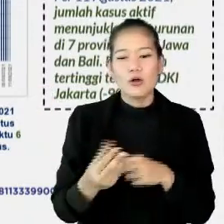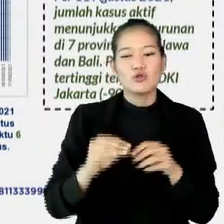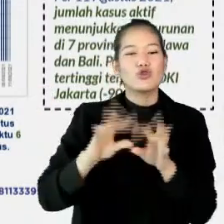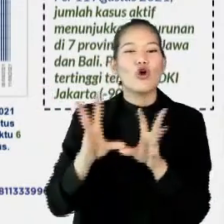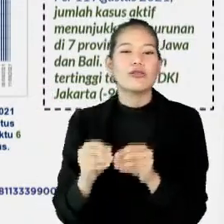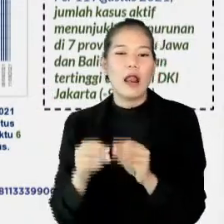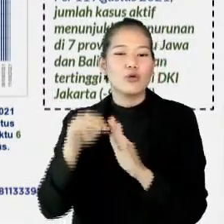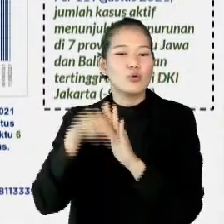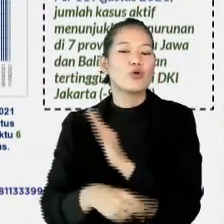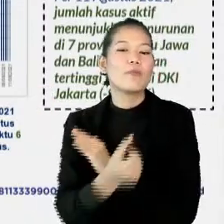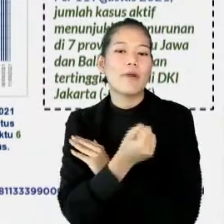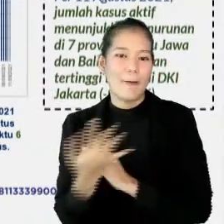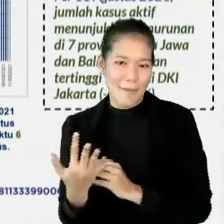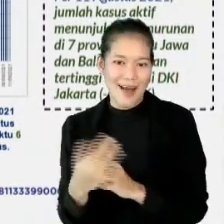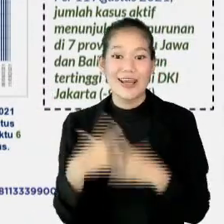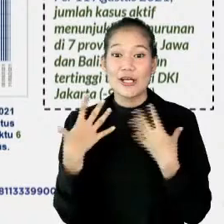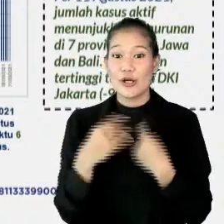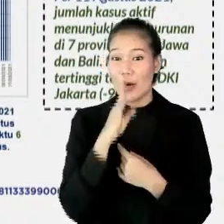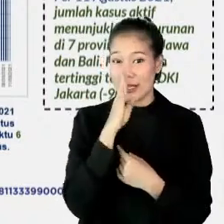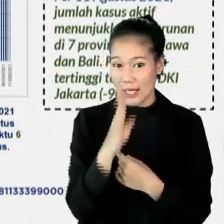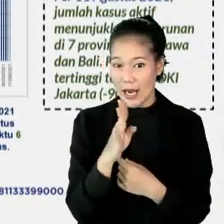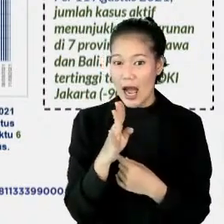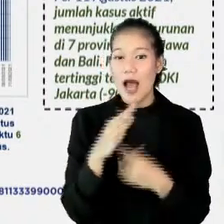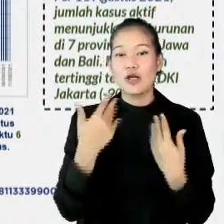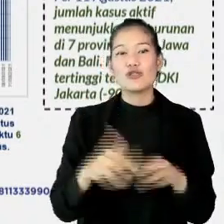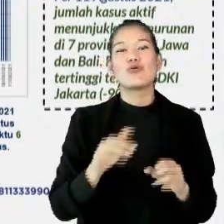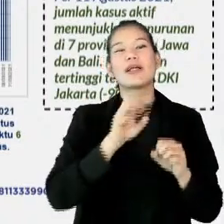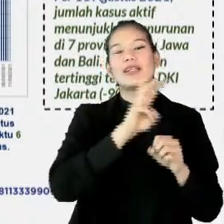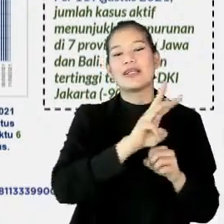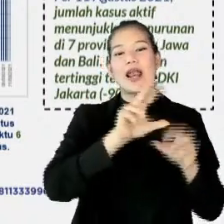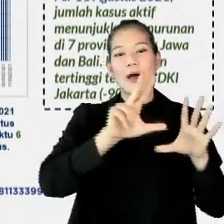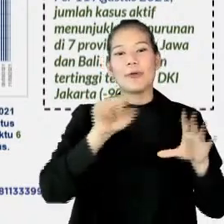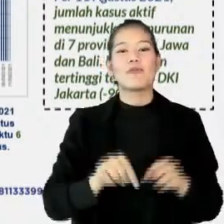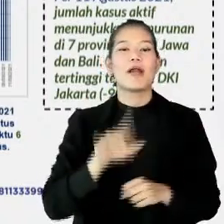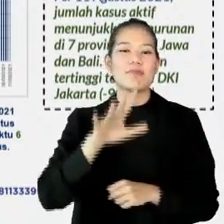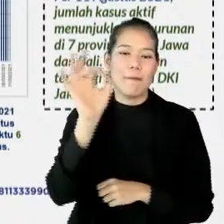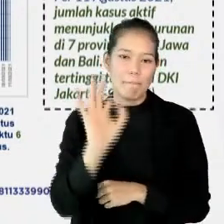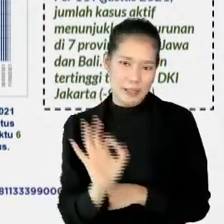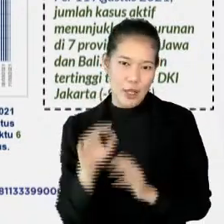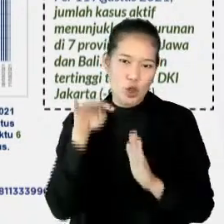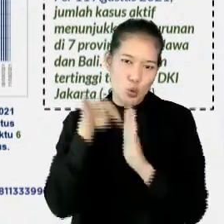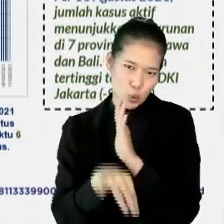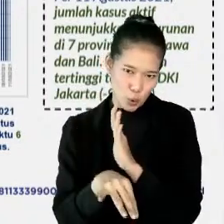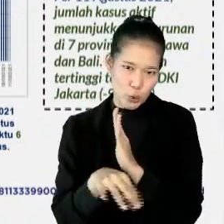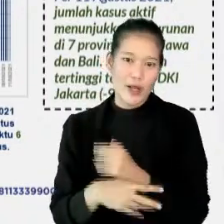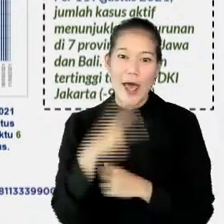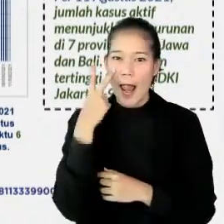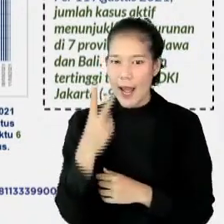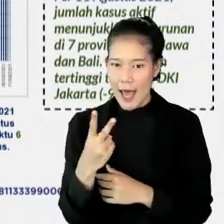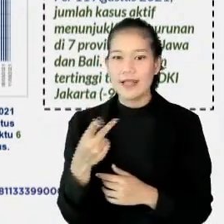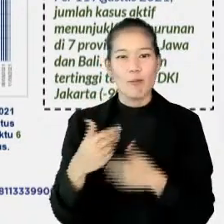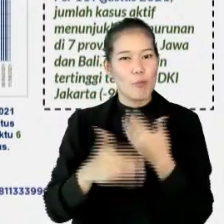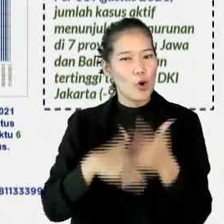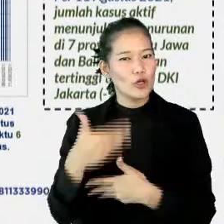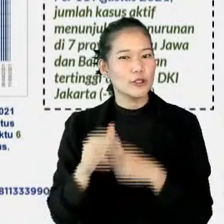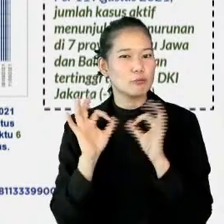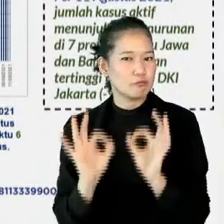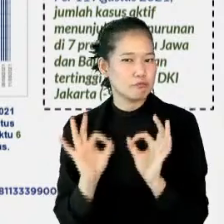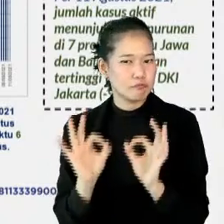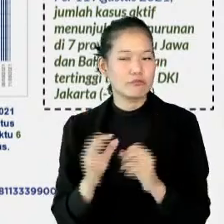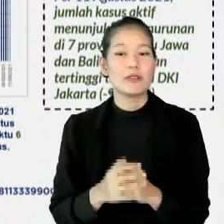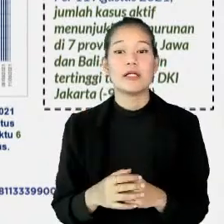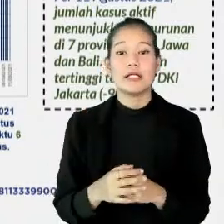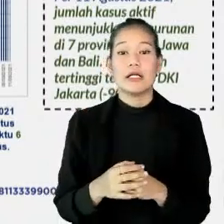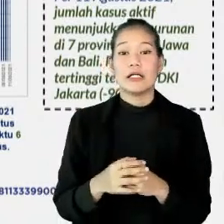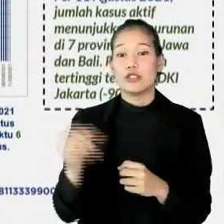Nah, itu akan kita lihat. Di Jawa Tengah penurunan sudah mencapai 38,5%. Jadi ini juga kita lihat progressing dengan sangat baik.